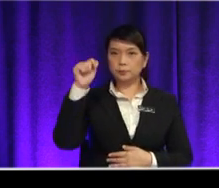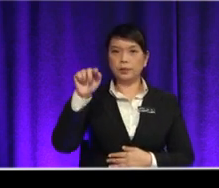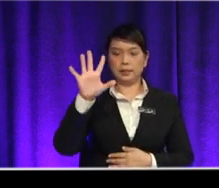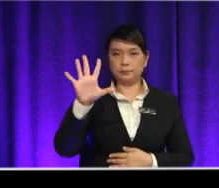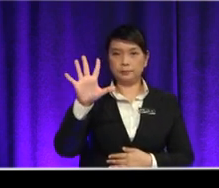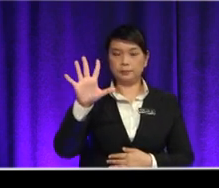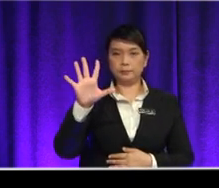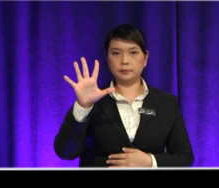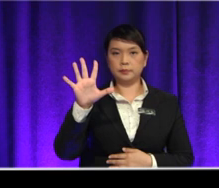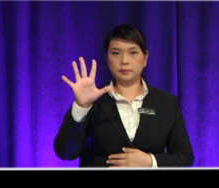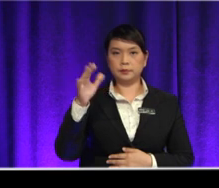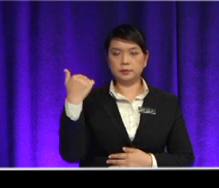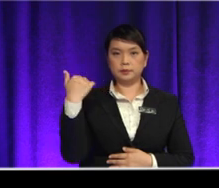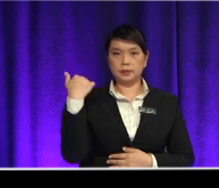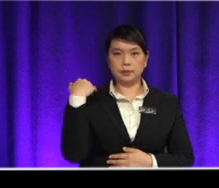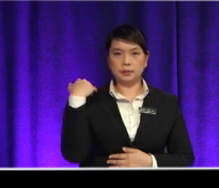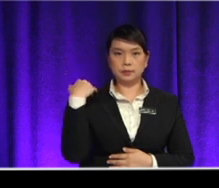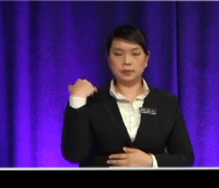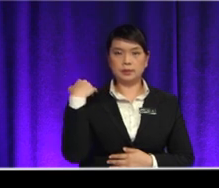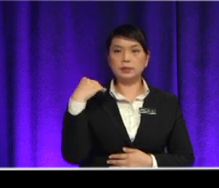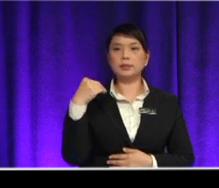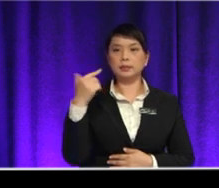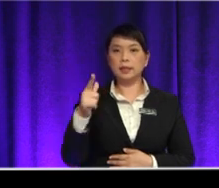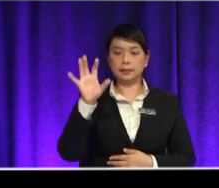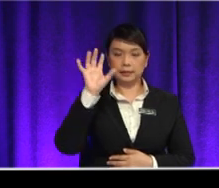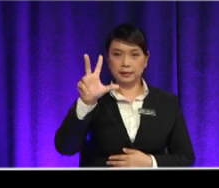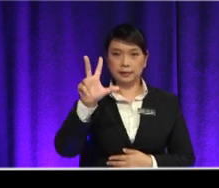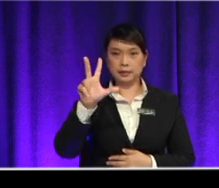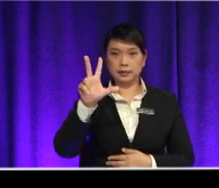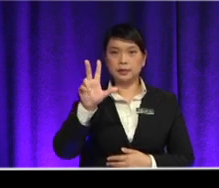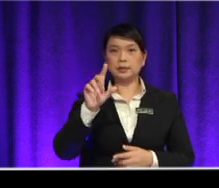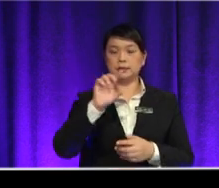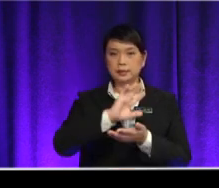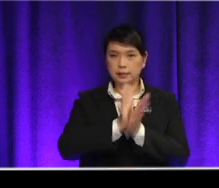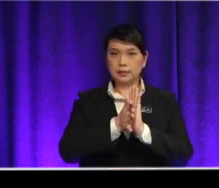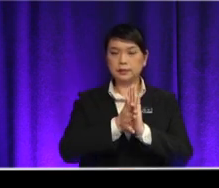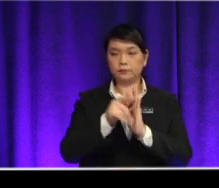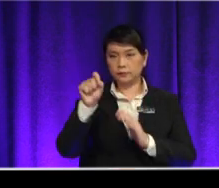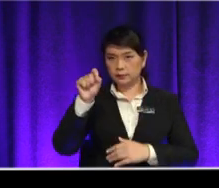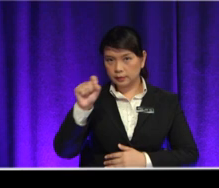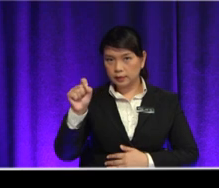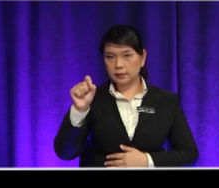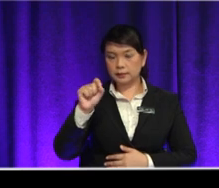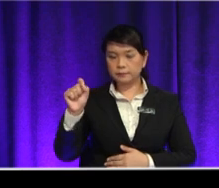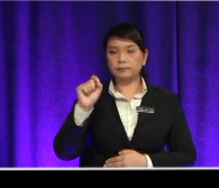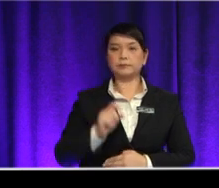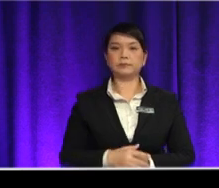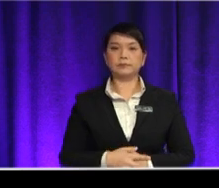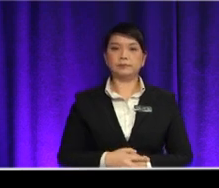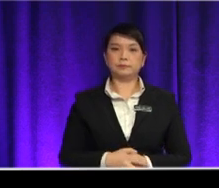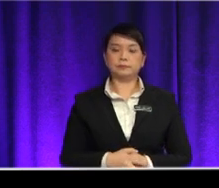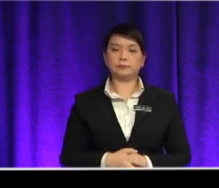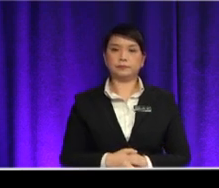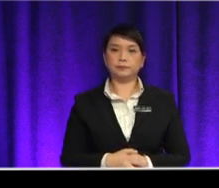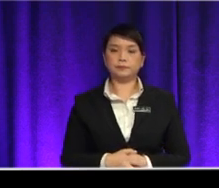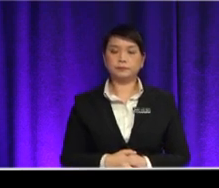ada kekerapan kita adalah 3. Jadi kita tanda 3 di mana? 19.5 di sini, jadi 3 kita di sini.